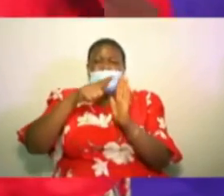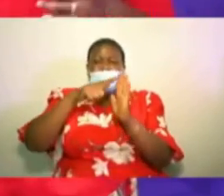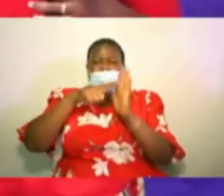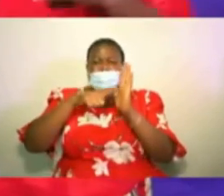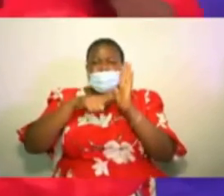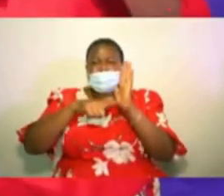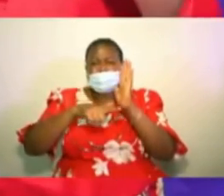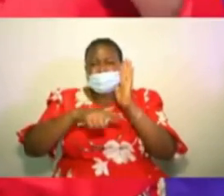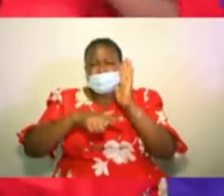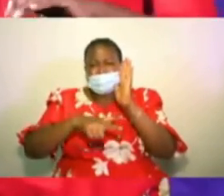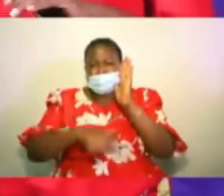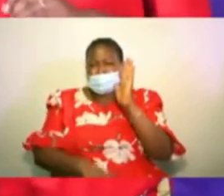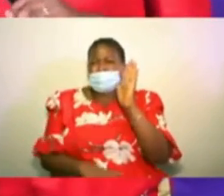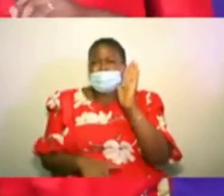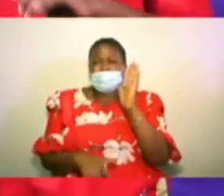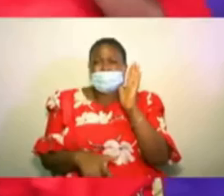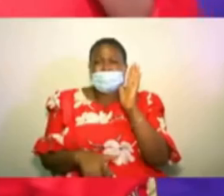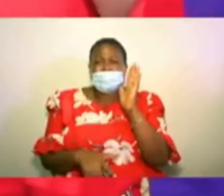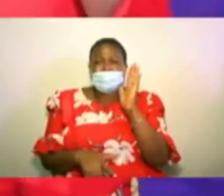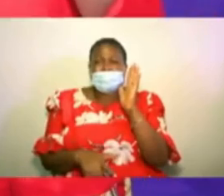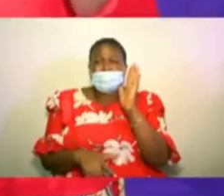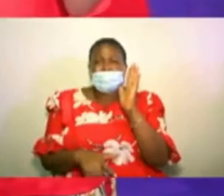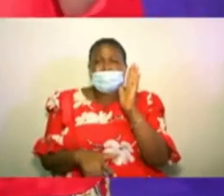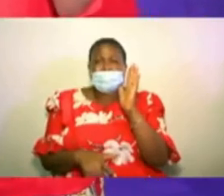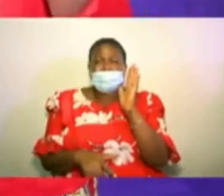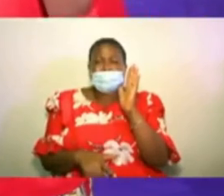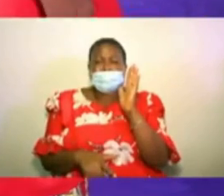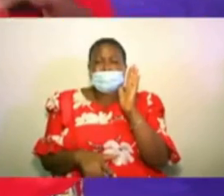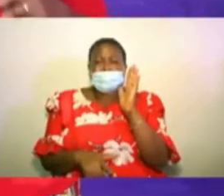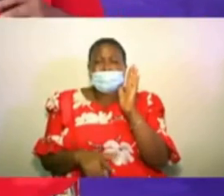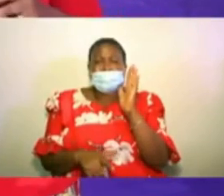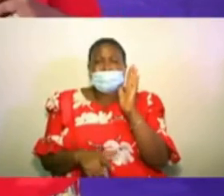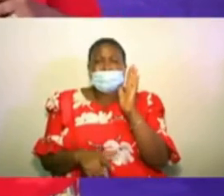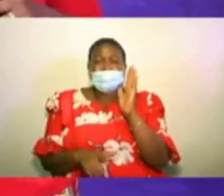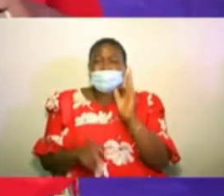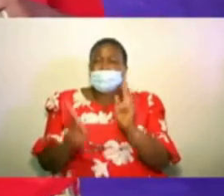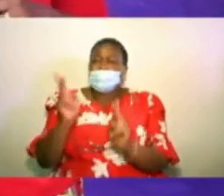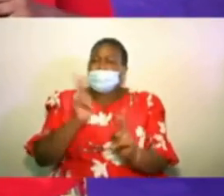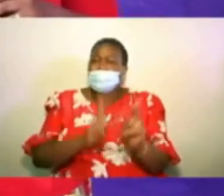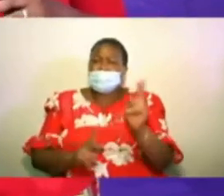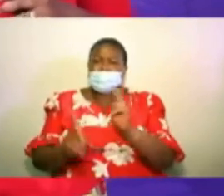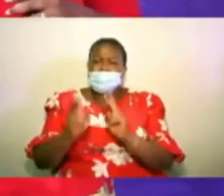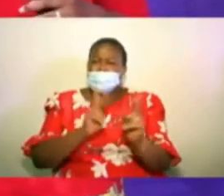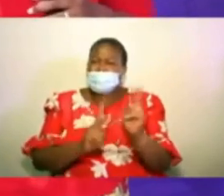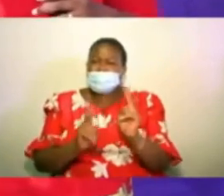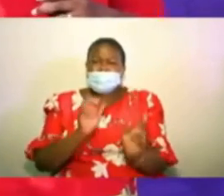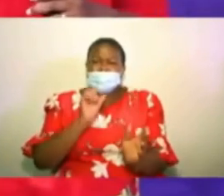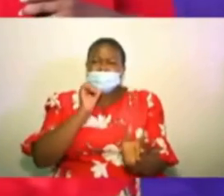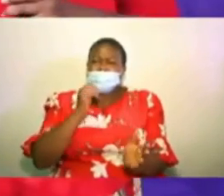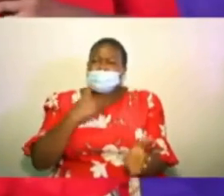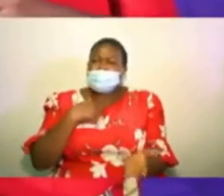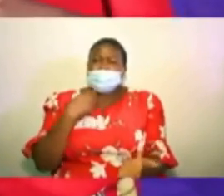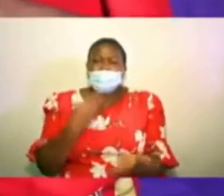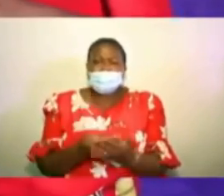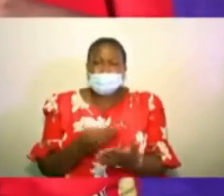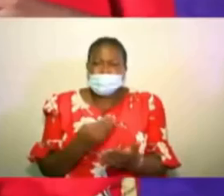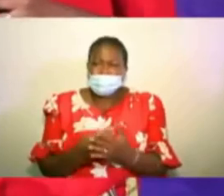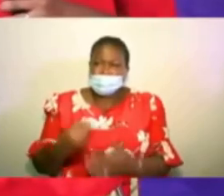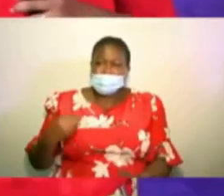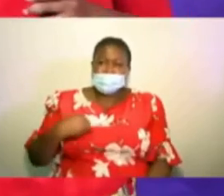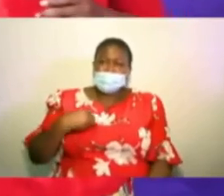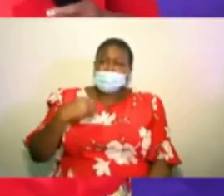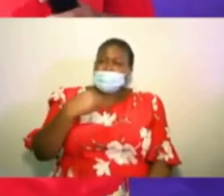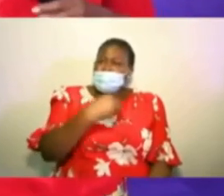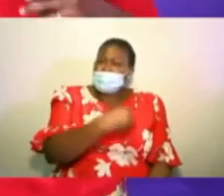de fonds, ou bien les fonds sont très bas. And you're experiencing diminishing returns in your membership and in many